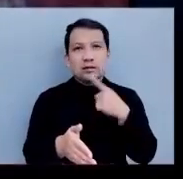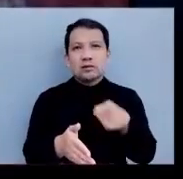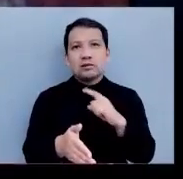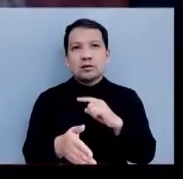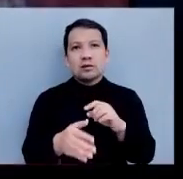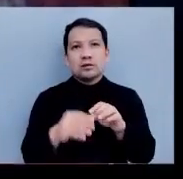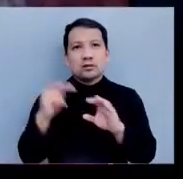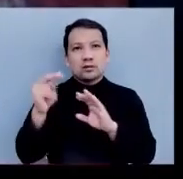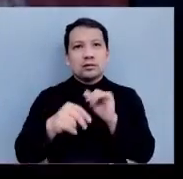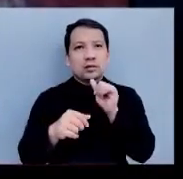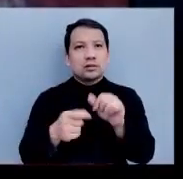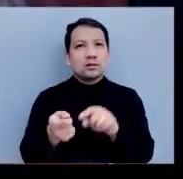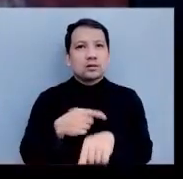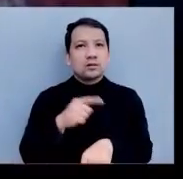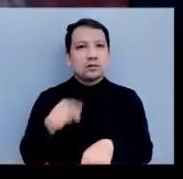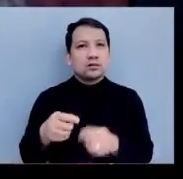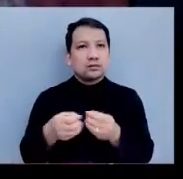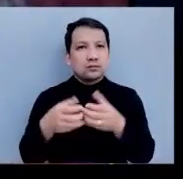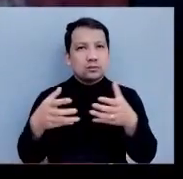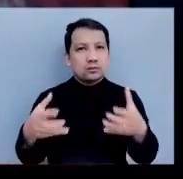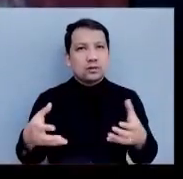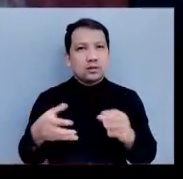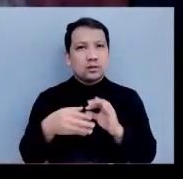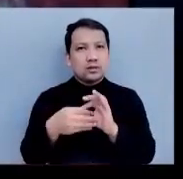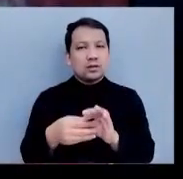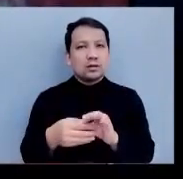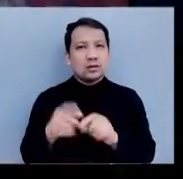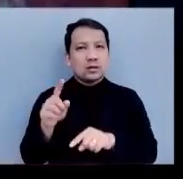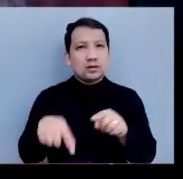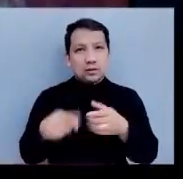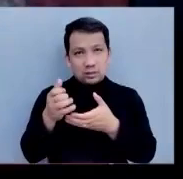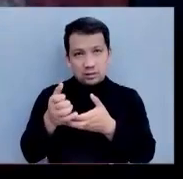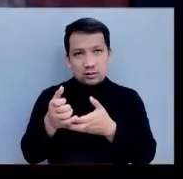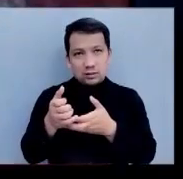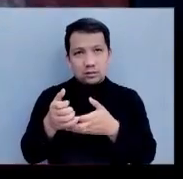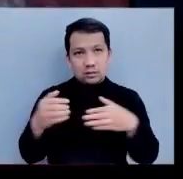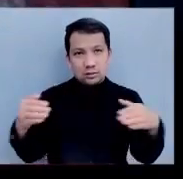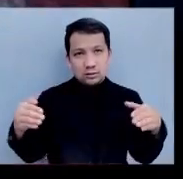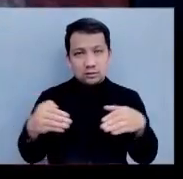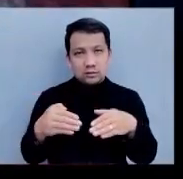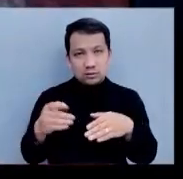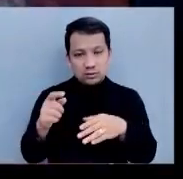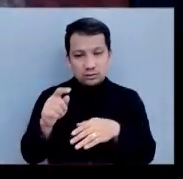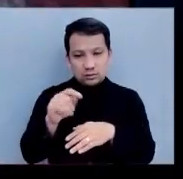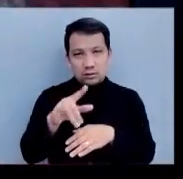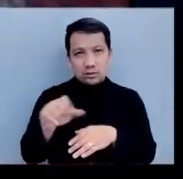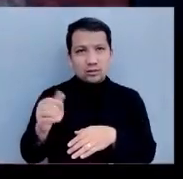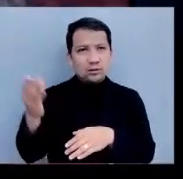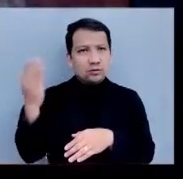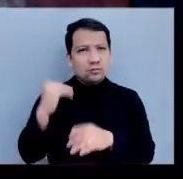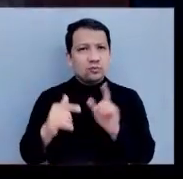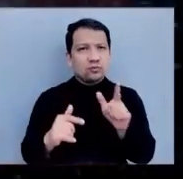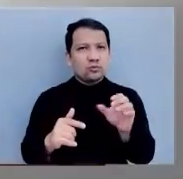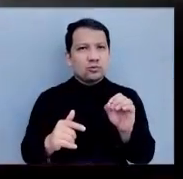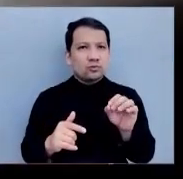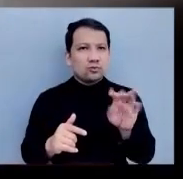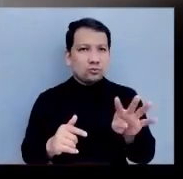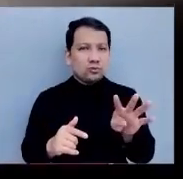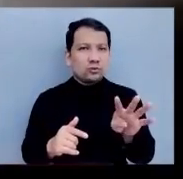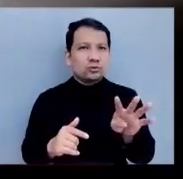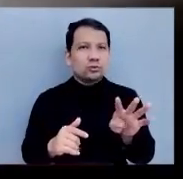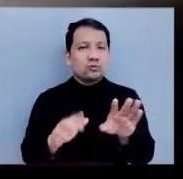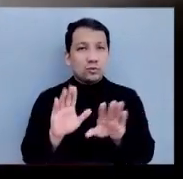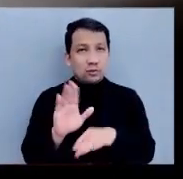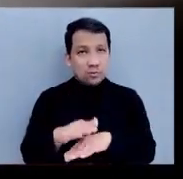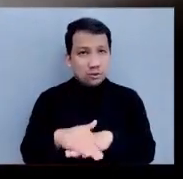ay hindi rin galing sa sumabog na submersible. Ito po ay kuha sa Titanic wreckage noon pang 2004. Kaya paalala po